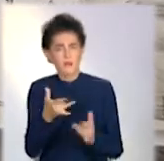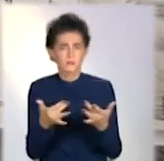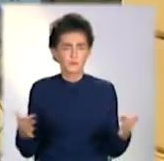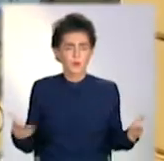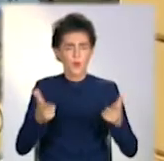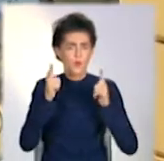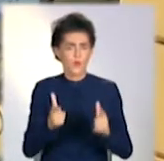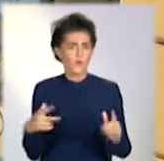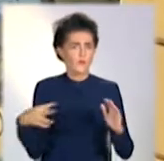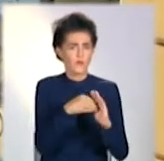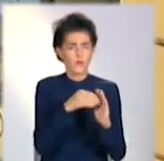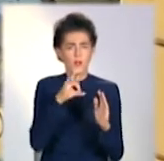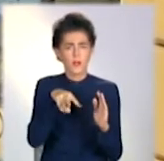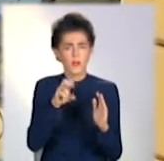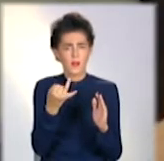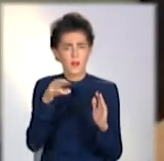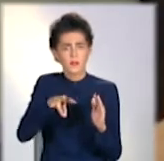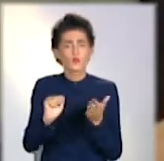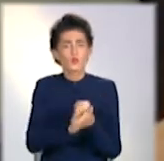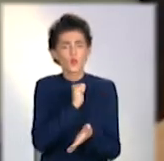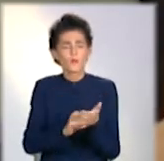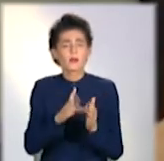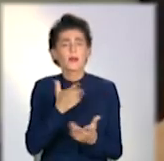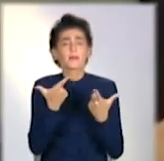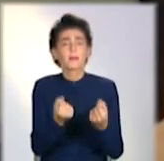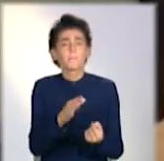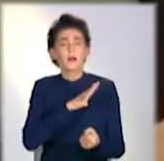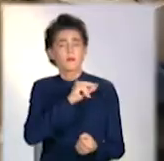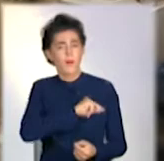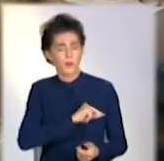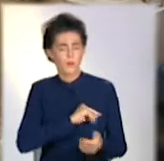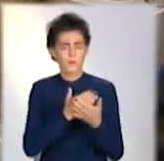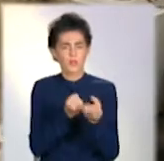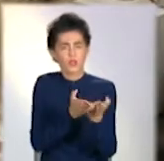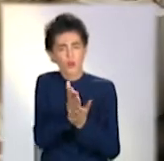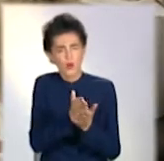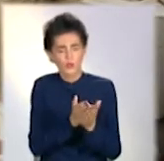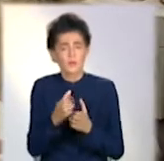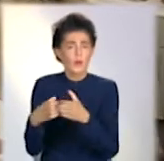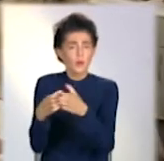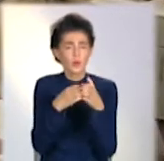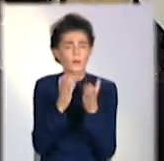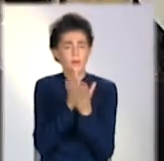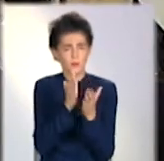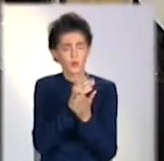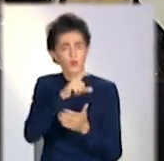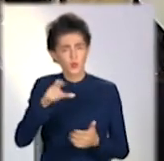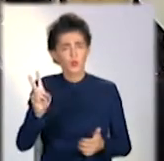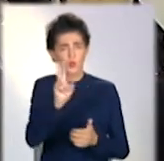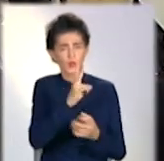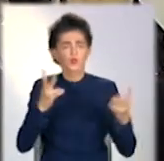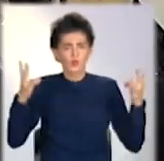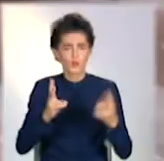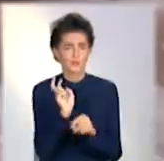Онлайн можна буде отримати й документи про попереднє місце роботи та стаж. Утім, деяким категоріям населення таки доведеться ходити